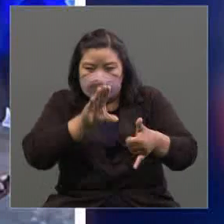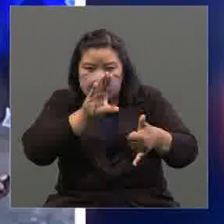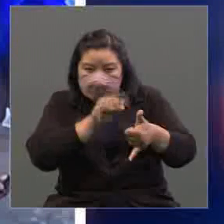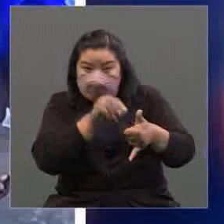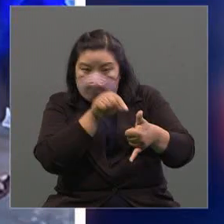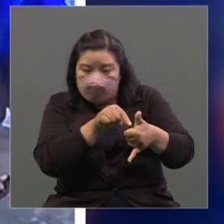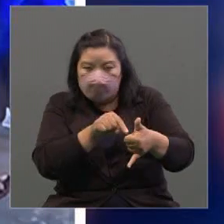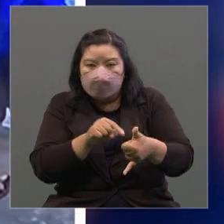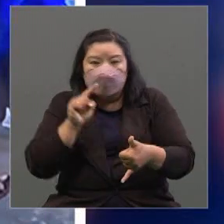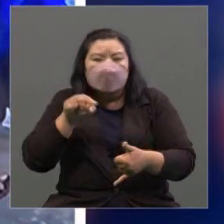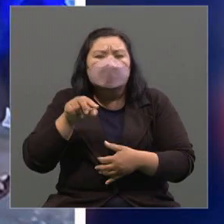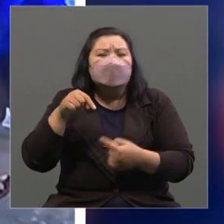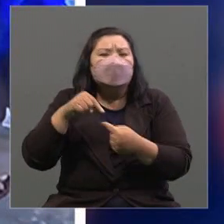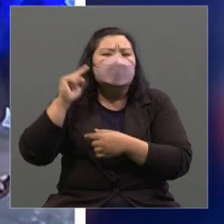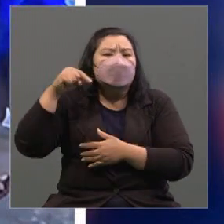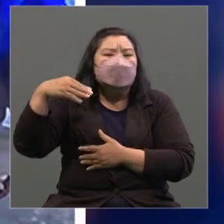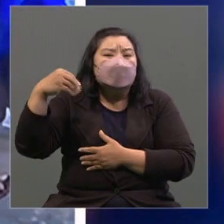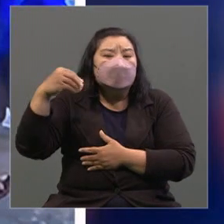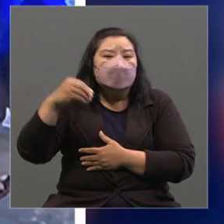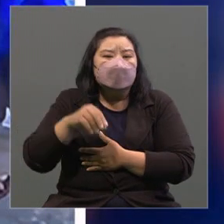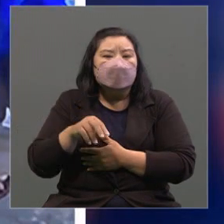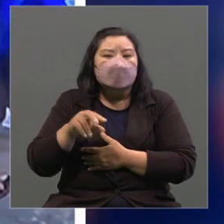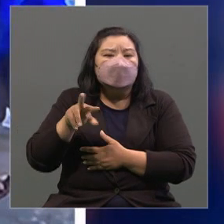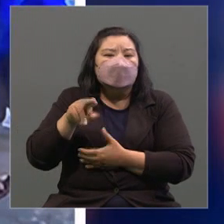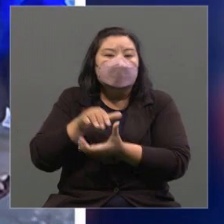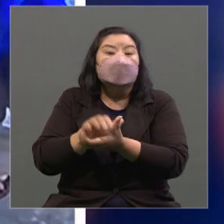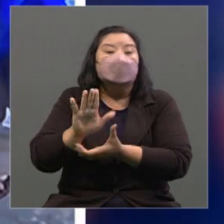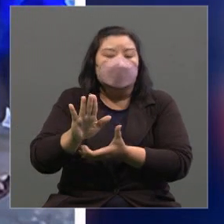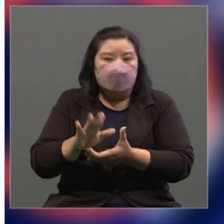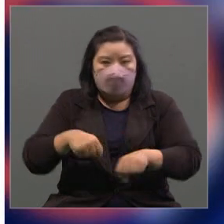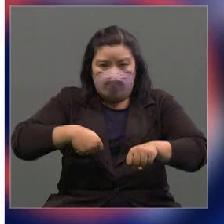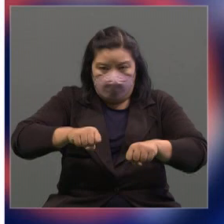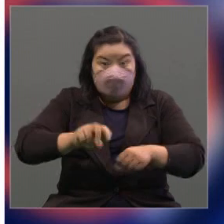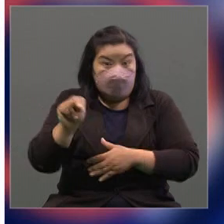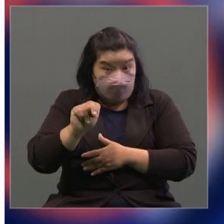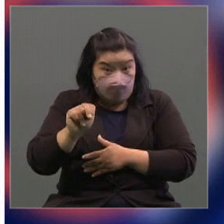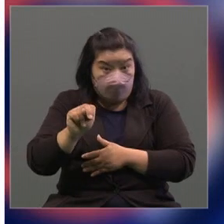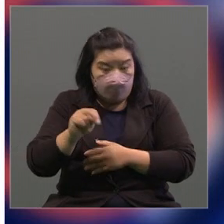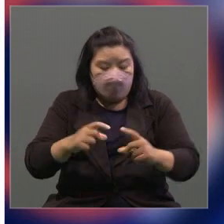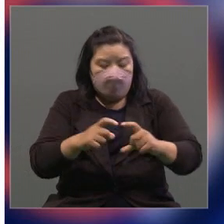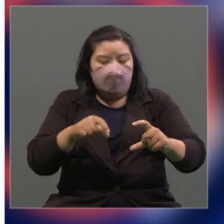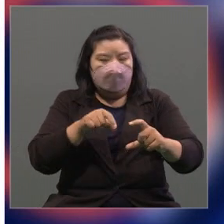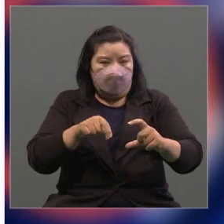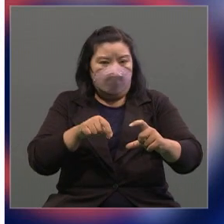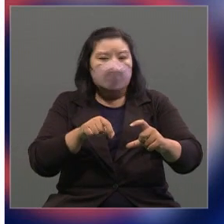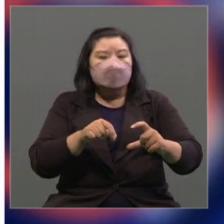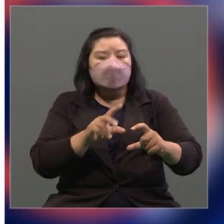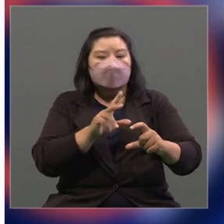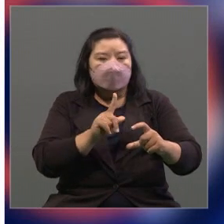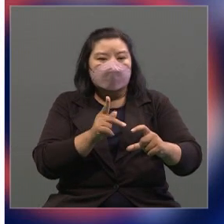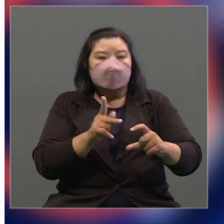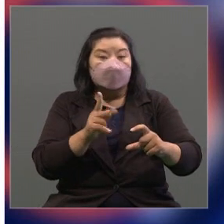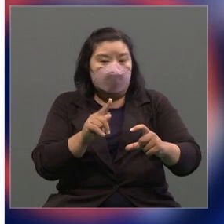าพบนางสาวละอองดาวเนี่ยนั่งรถจักรยานยนต์ Honda Wave สีน้ำเงินทะเบียน2กไก่คควาย5581ราช